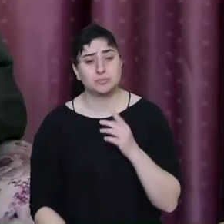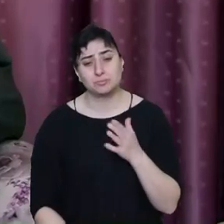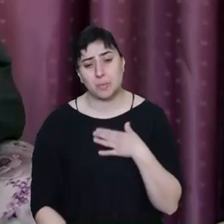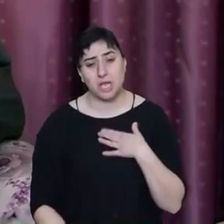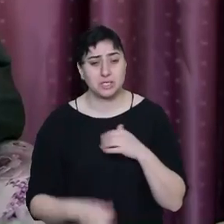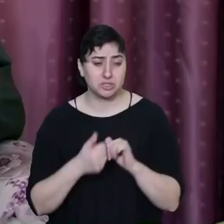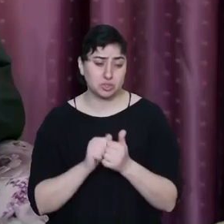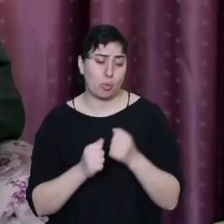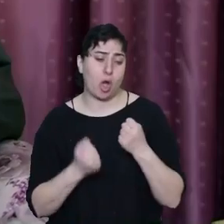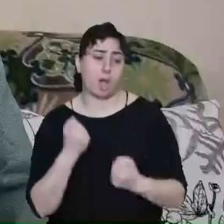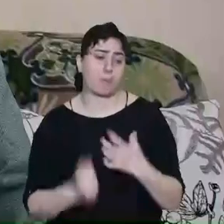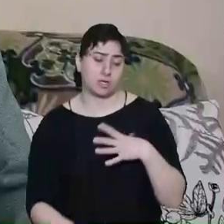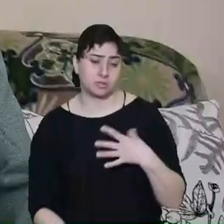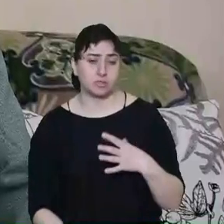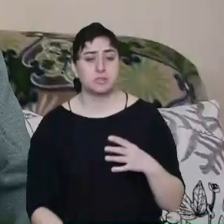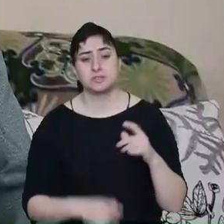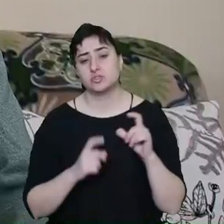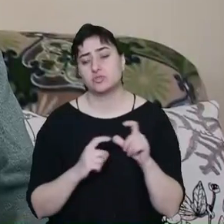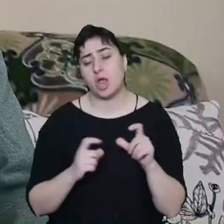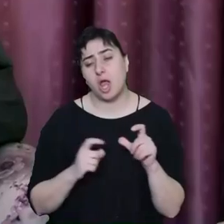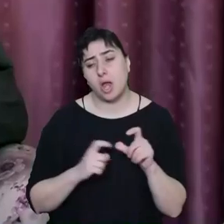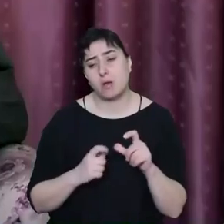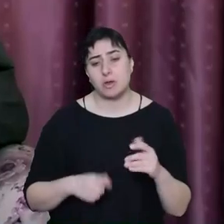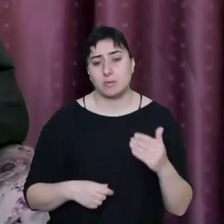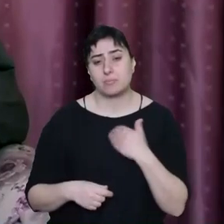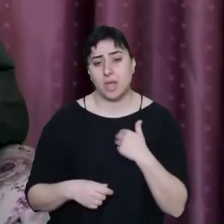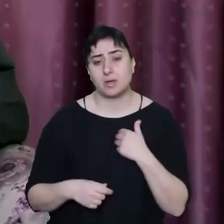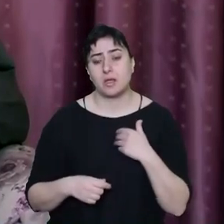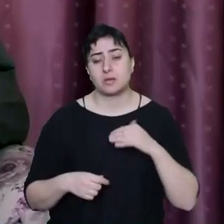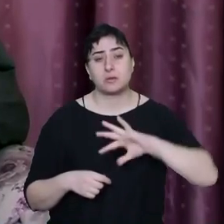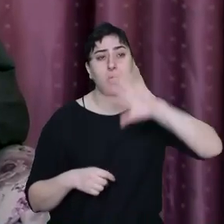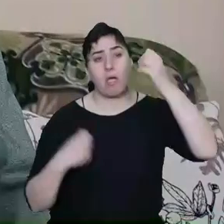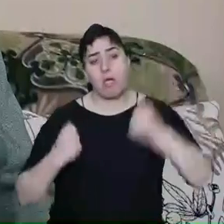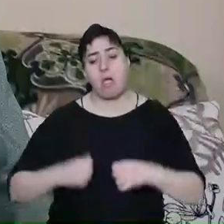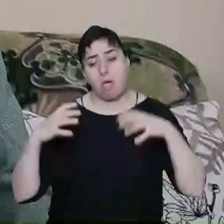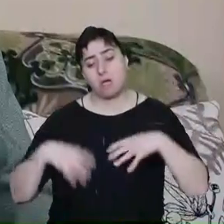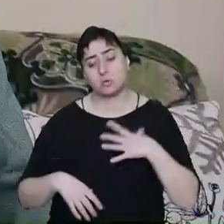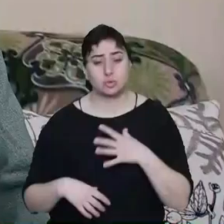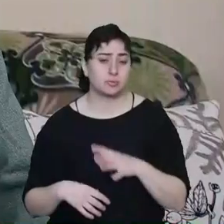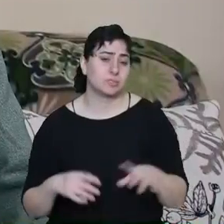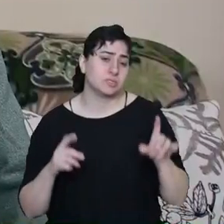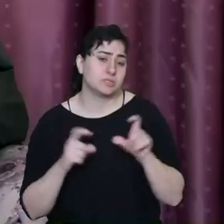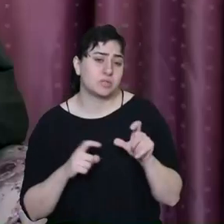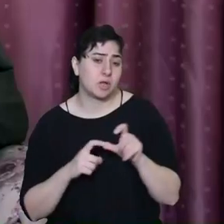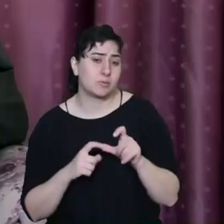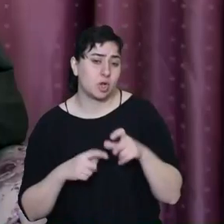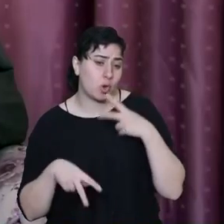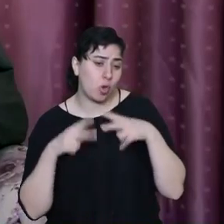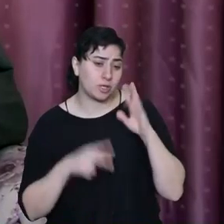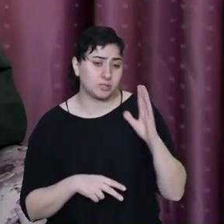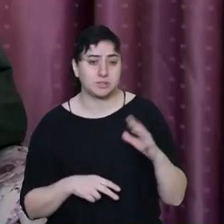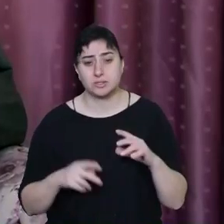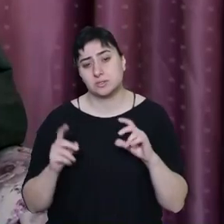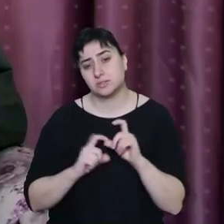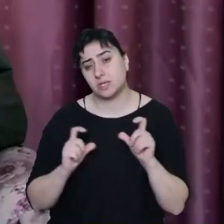Ben spor araba istiyorum. Sarpişko! Alplerde kayak istiyorum. Sarpişko! Lokantaya gitmek